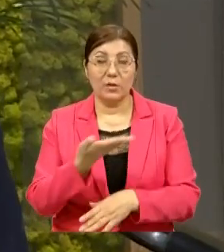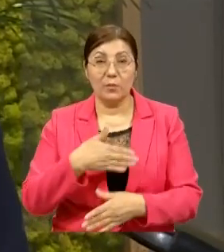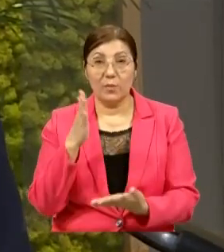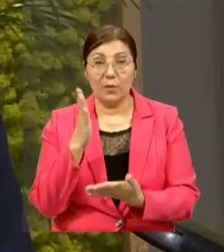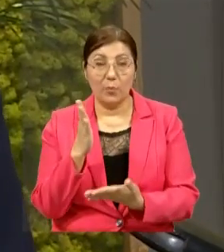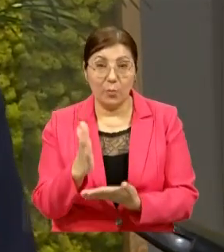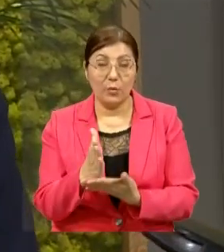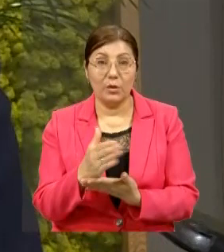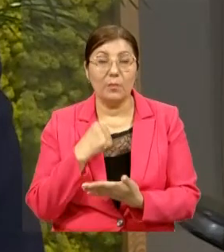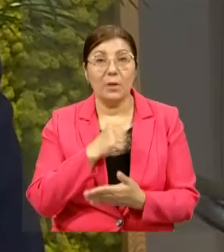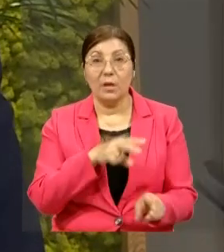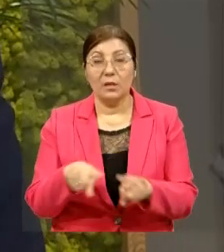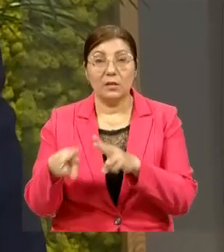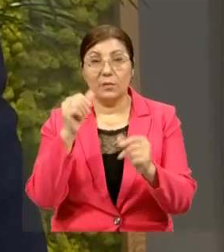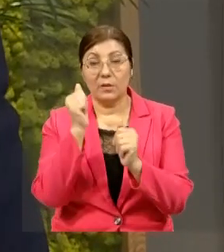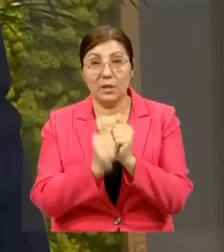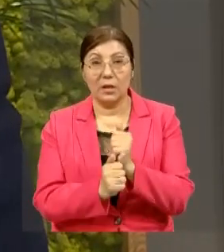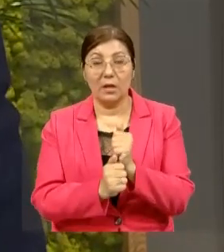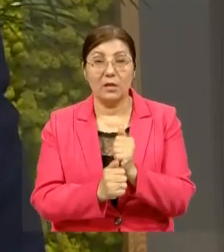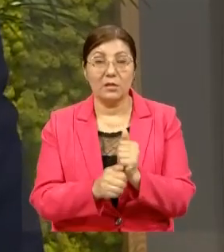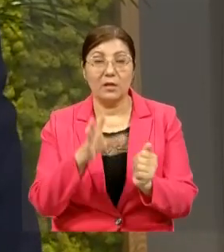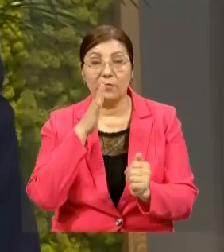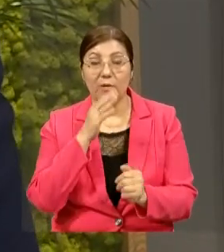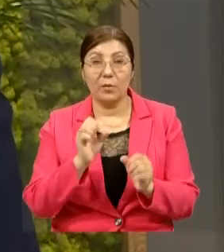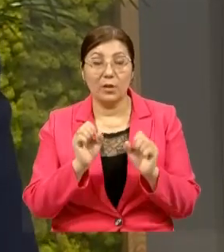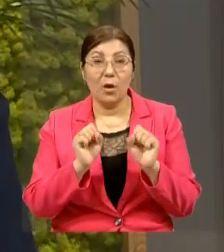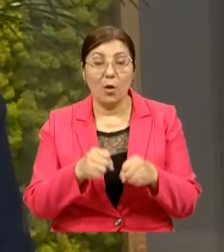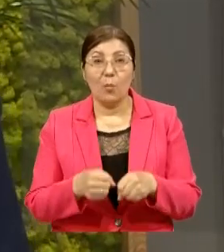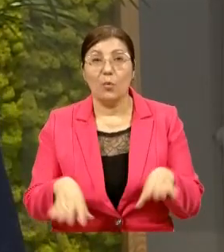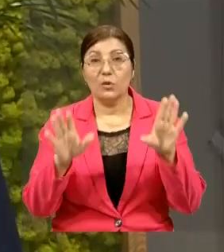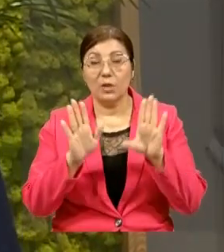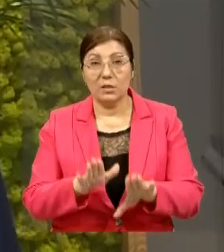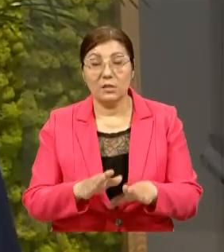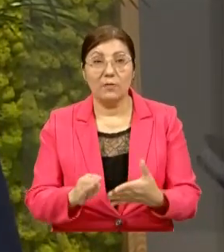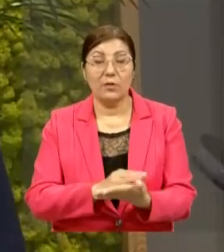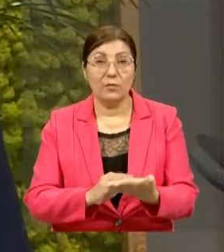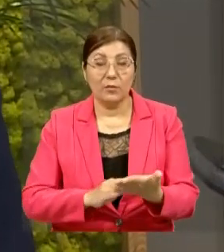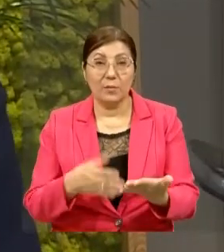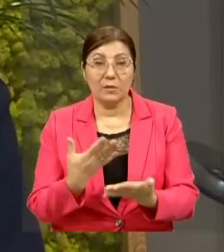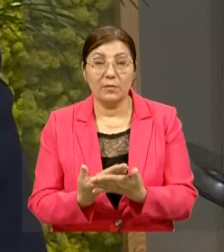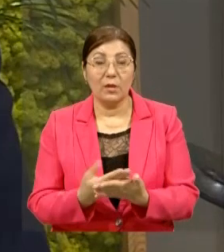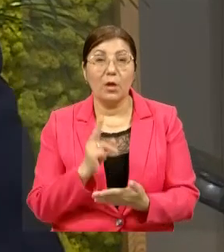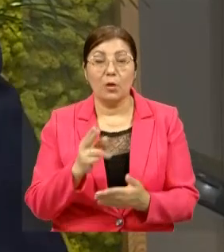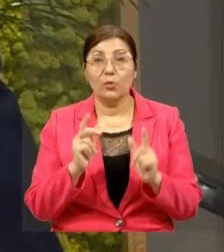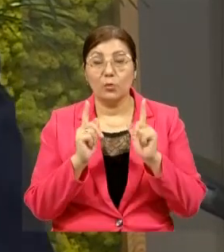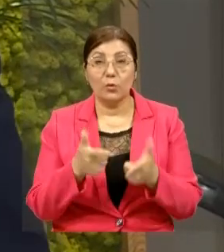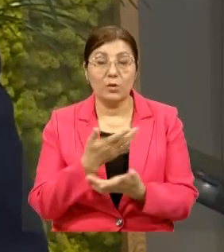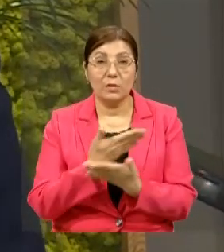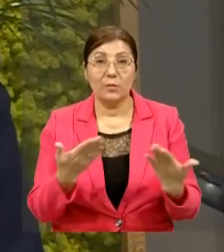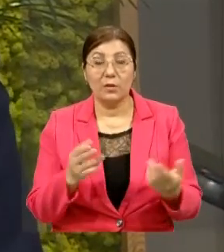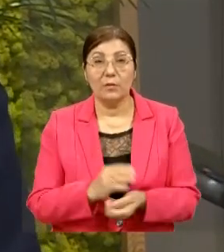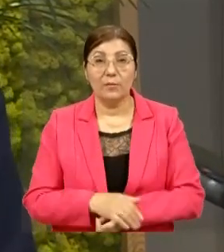отслеживать на каждом этапе можно оставить свой комментарий с чем не согласны или где